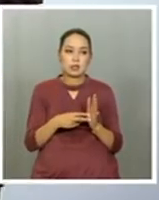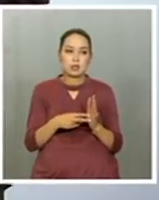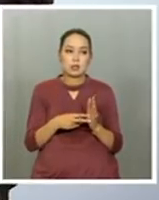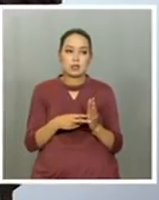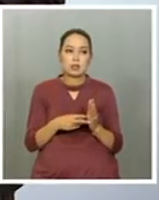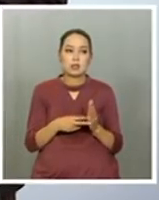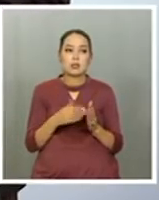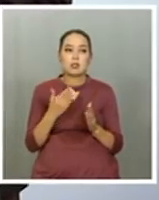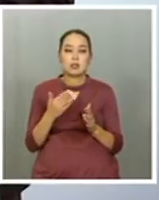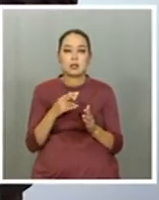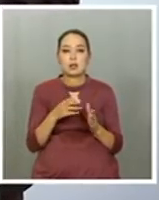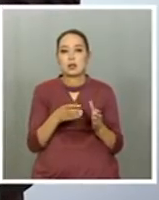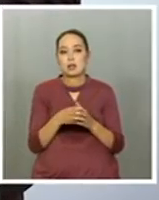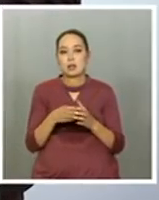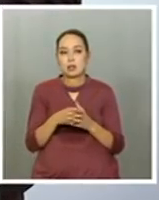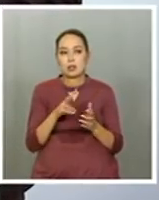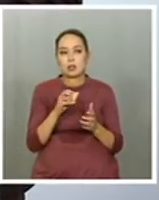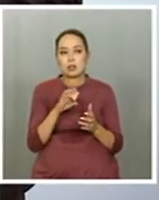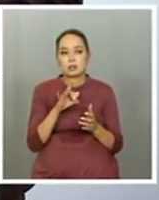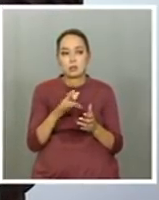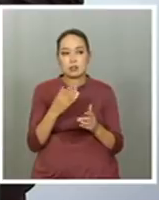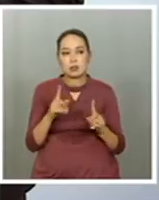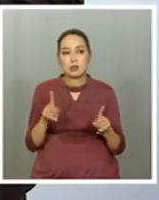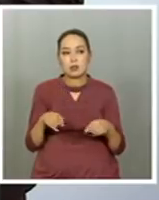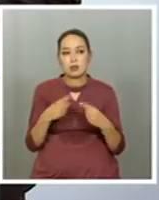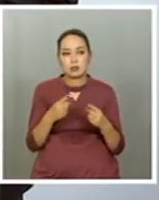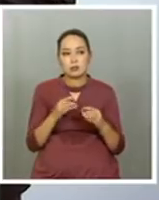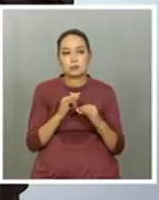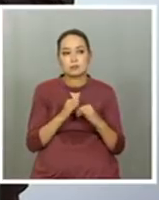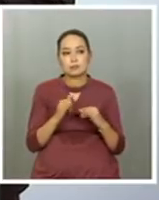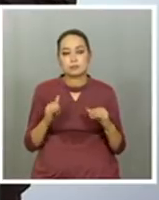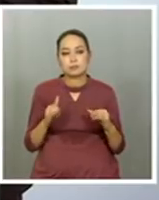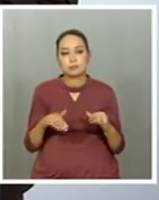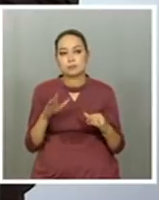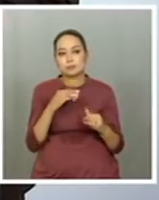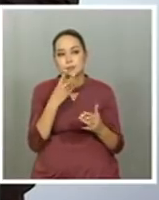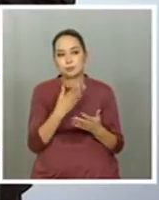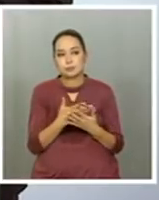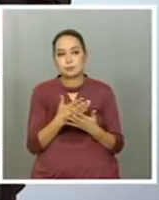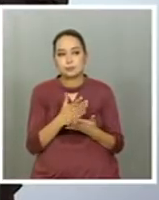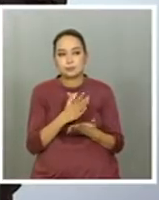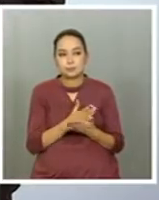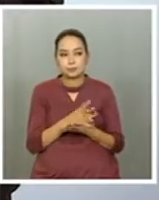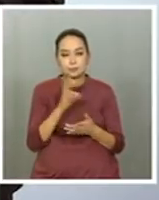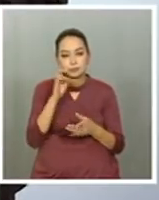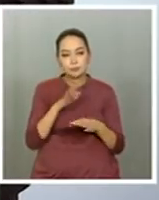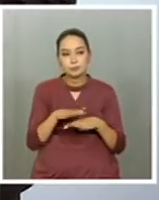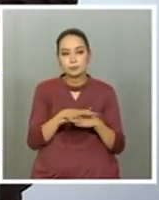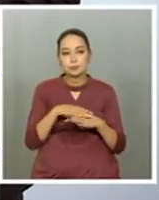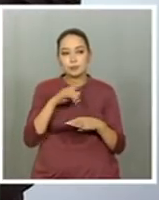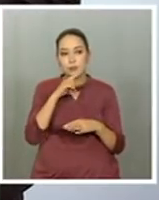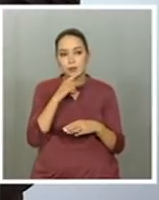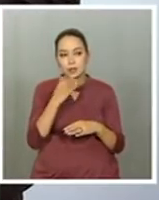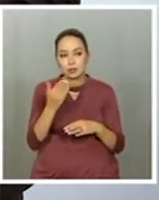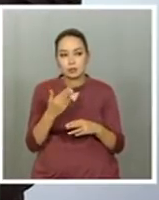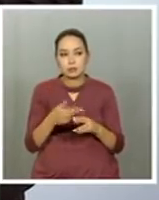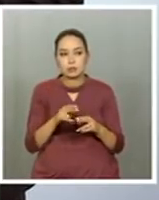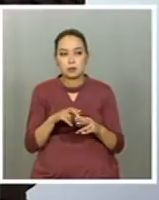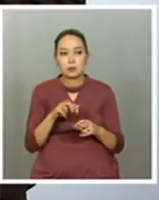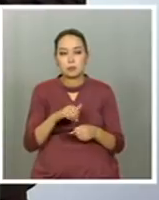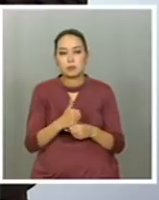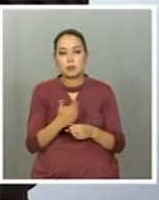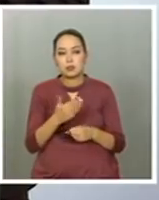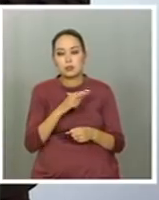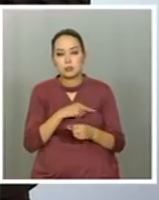кластерлі қалыптастыру және дамыту мақсаты қойылып отыр. Яғни ол дегеніміз ел экономикасының басты салаларындағы жоғары